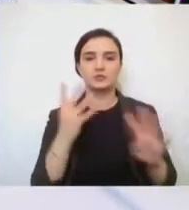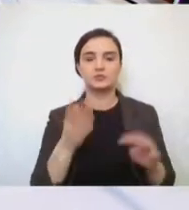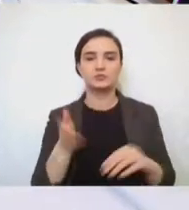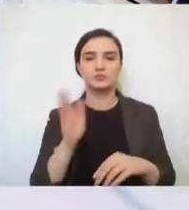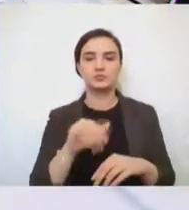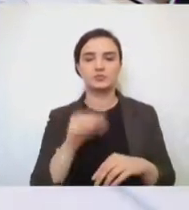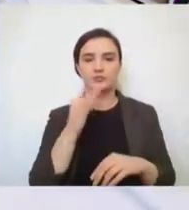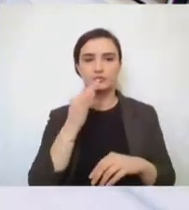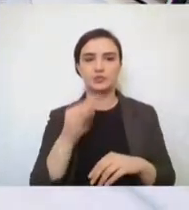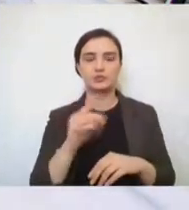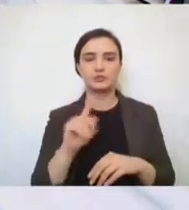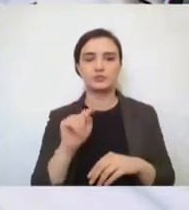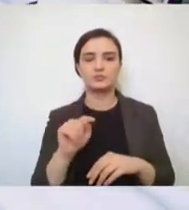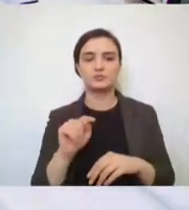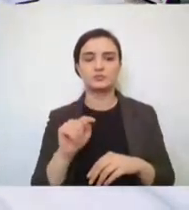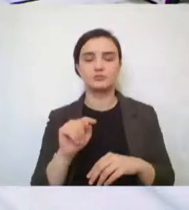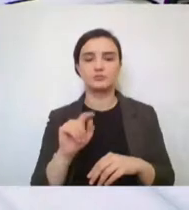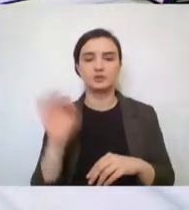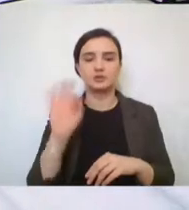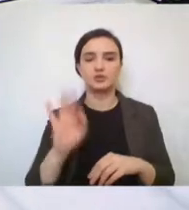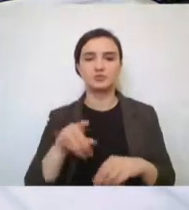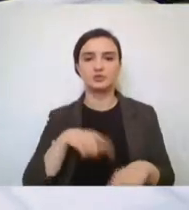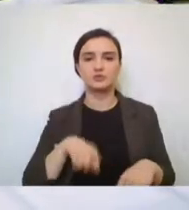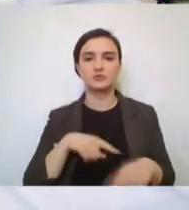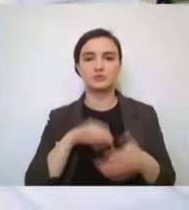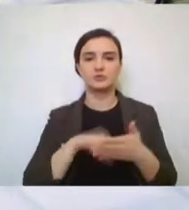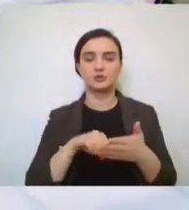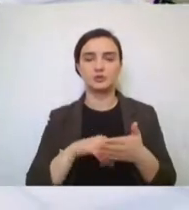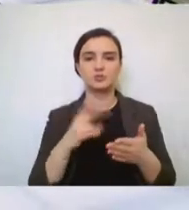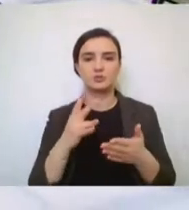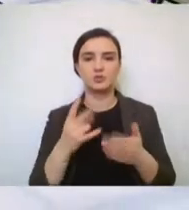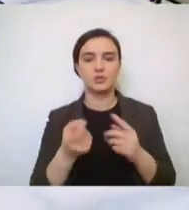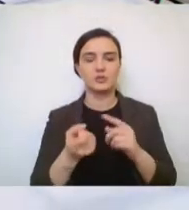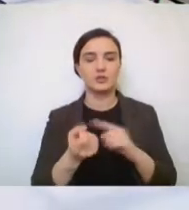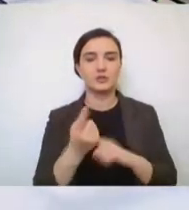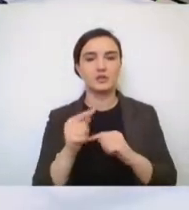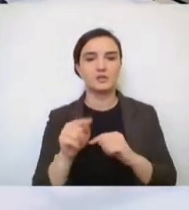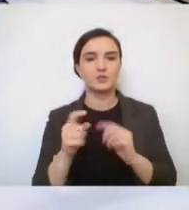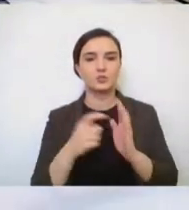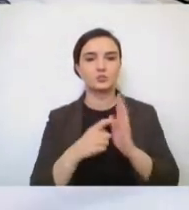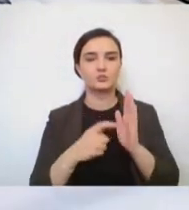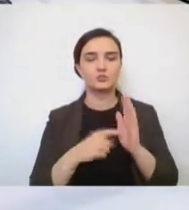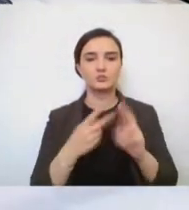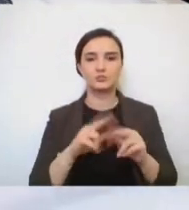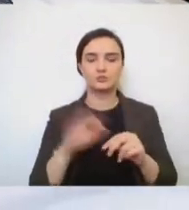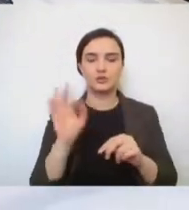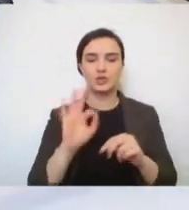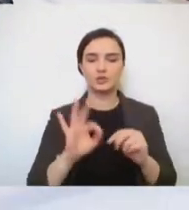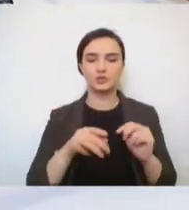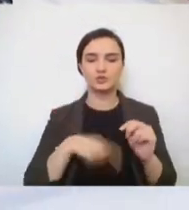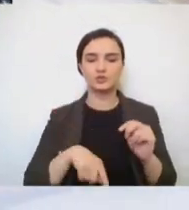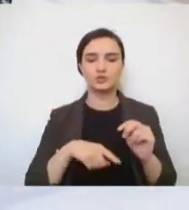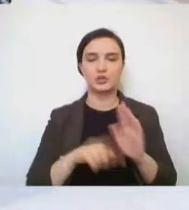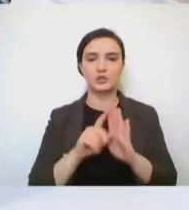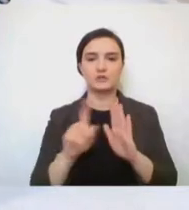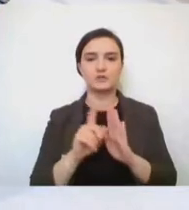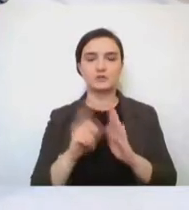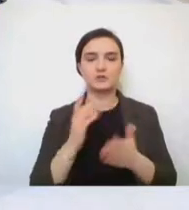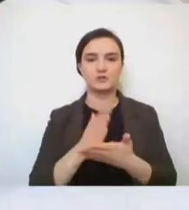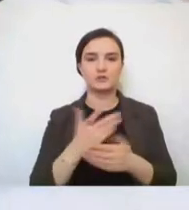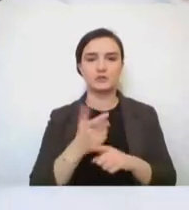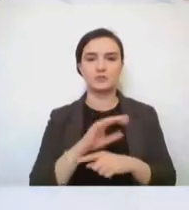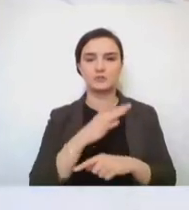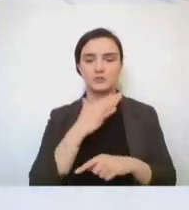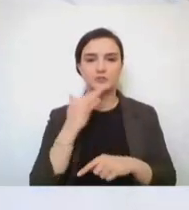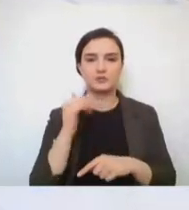რომ გახშირებული შარდის მიზეზი უნდა გავარკვიოთ, იმიტომ რომ გახშირებულ შარდას აქვს ძალიან ბევრი